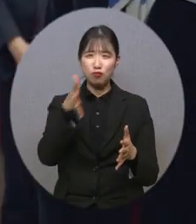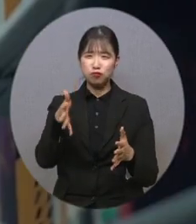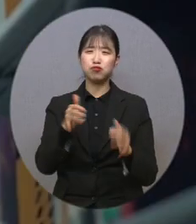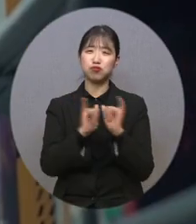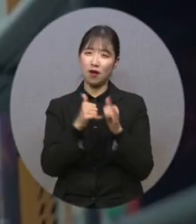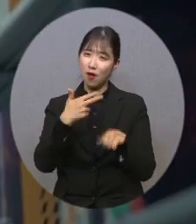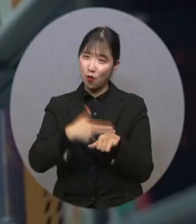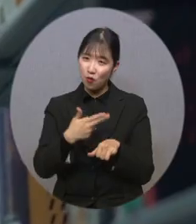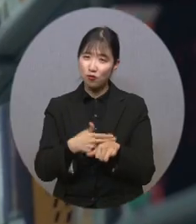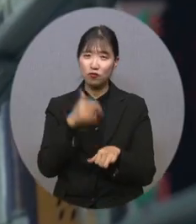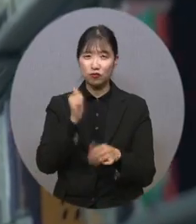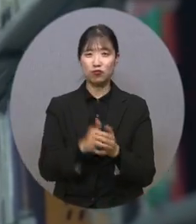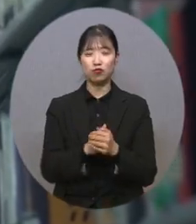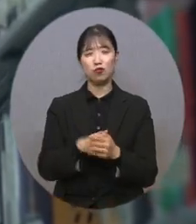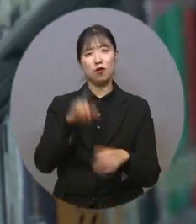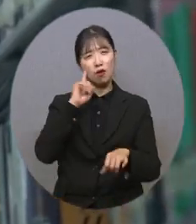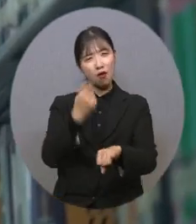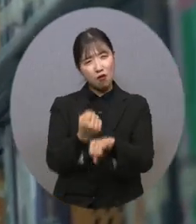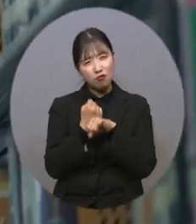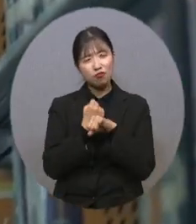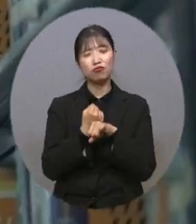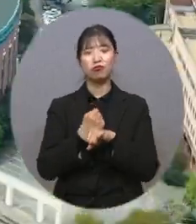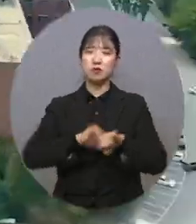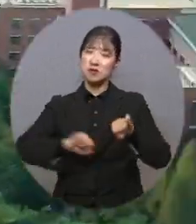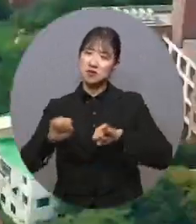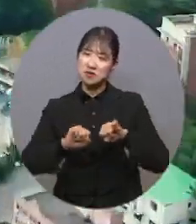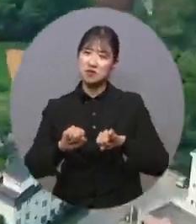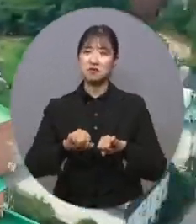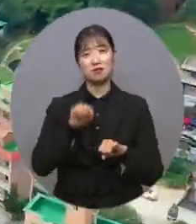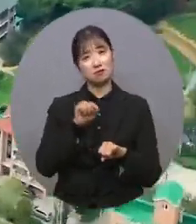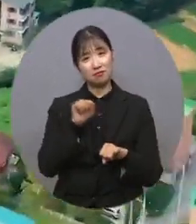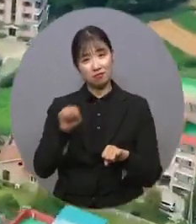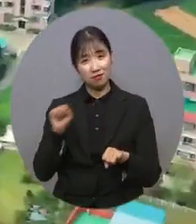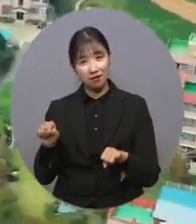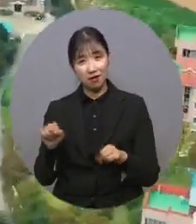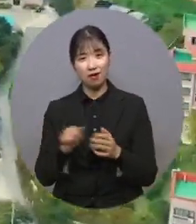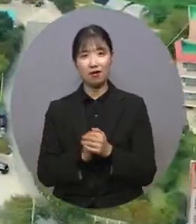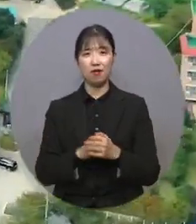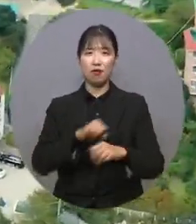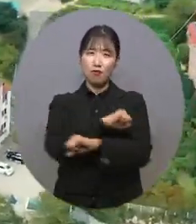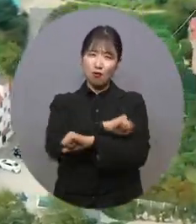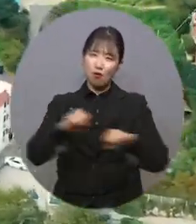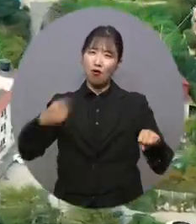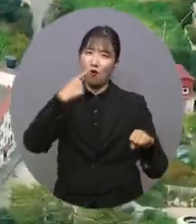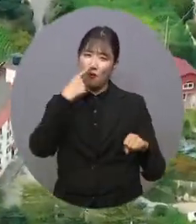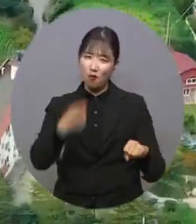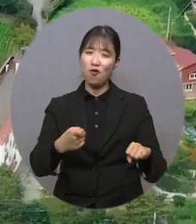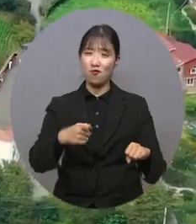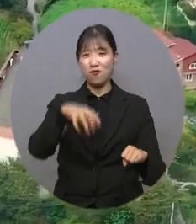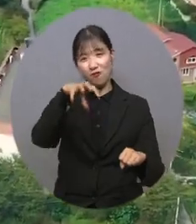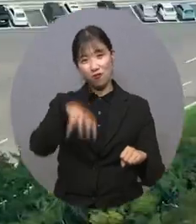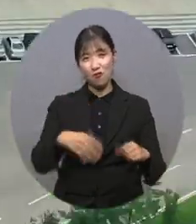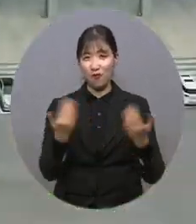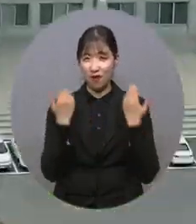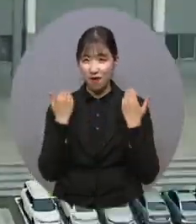교수진? 수많은 연구와 대외 실적? 넓고 멋있는 캠퍼스?